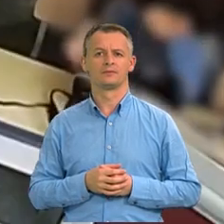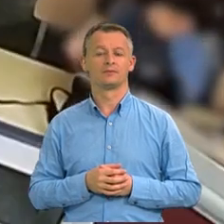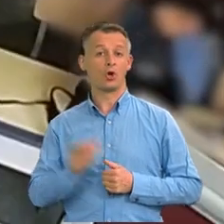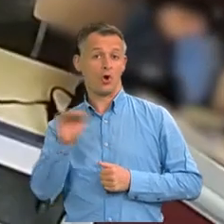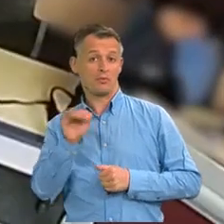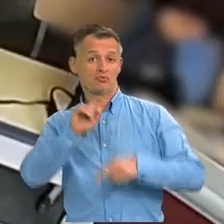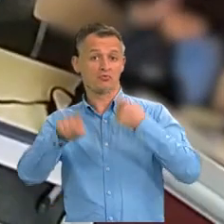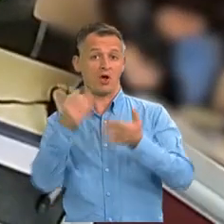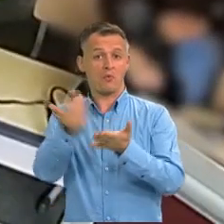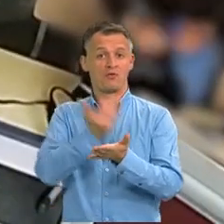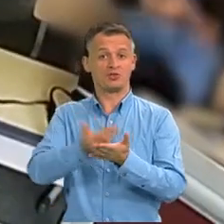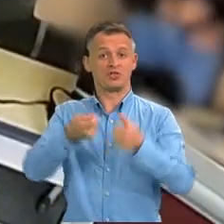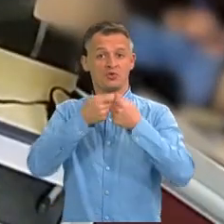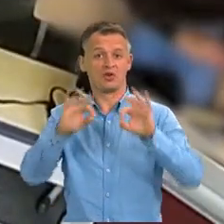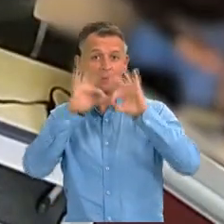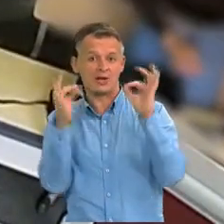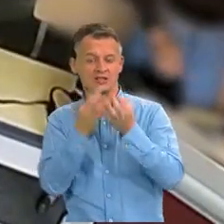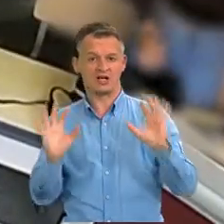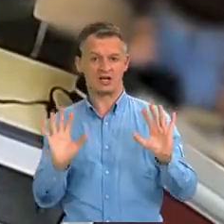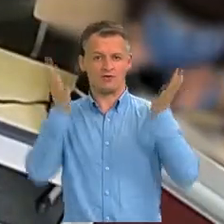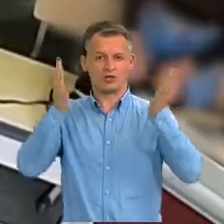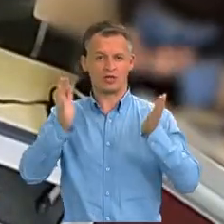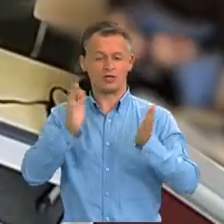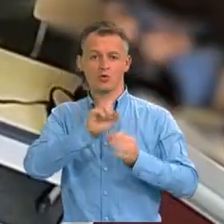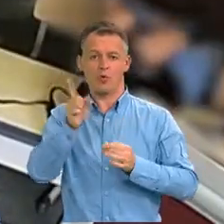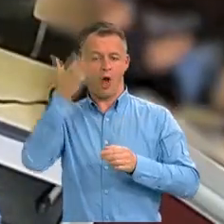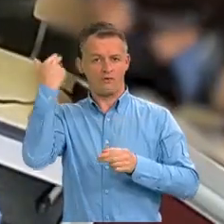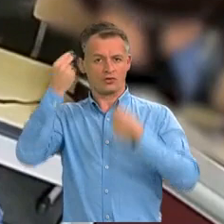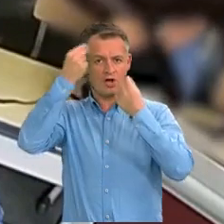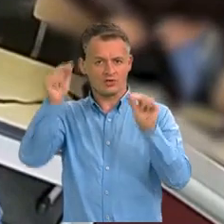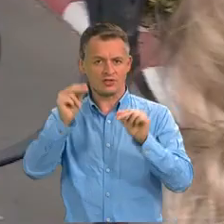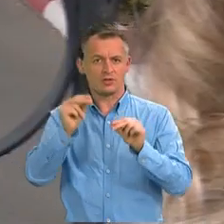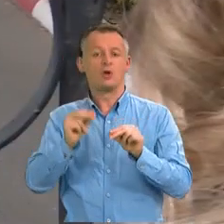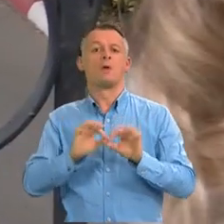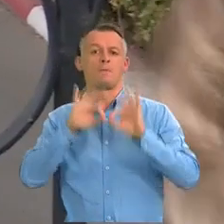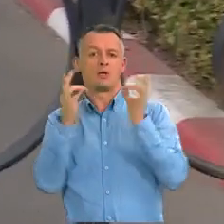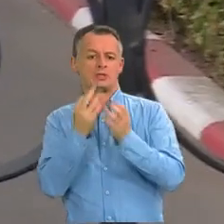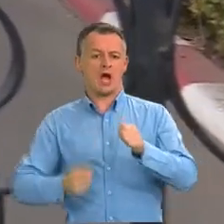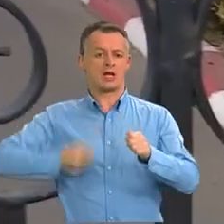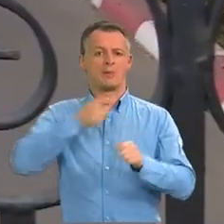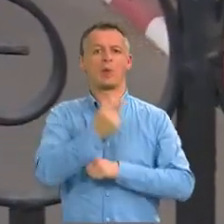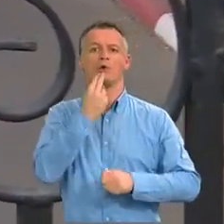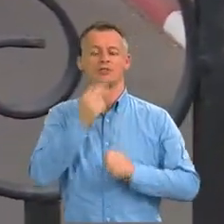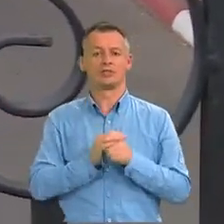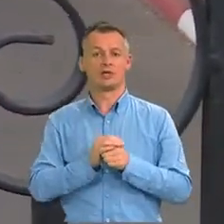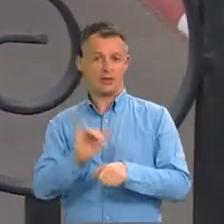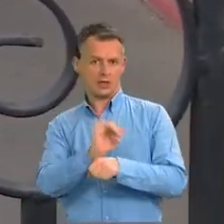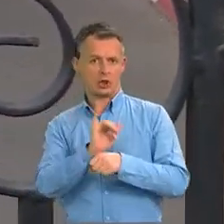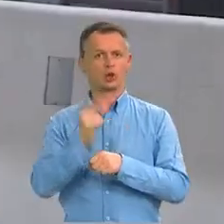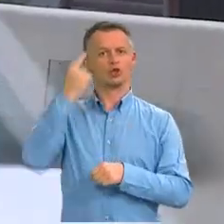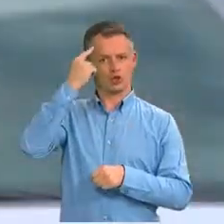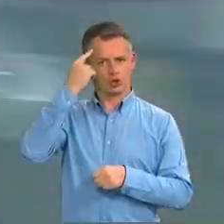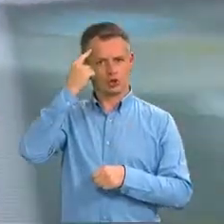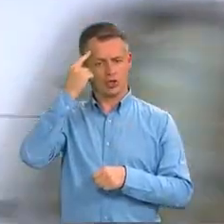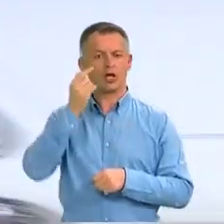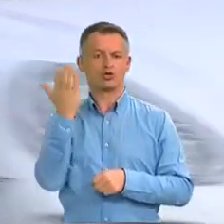Copiii au povestit totul părinților. Revoltați că nu au fost anunțați, părinții au reclamat pe polițiști. Conducerea școlii ar fi știut de acțiunea lor chiar cu câteva